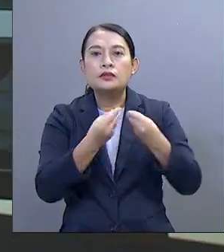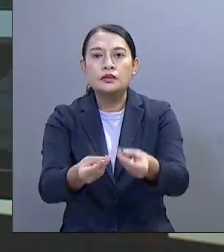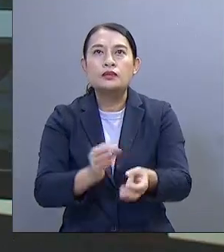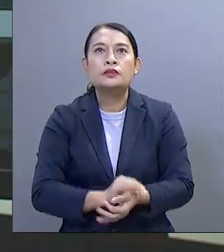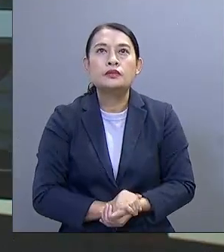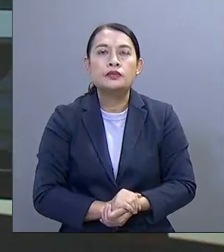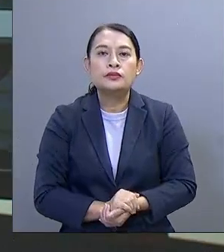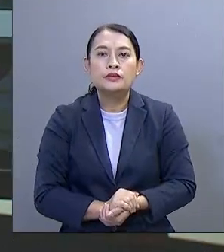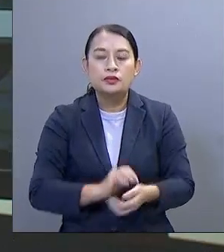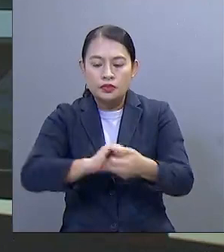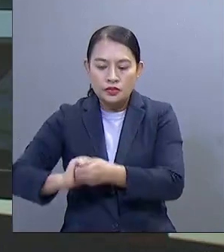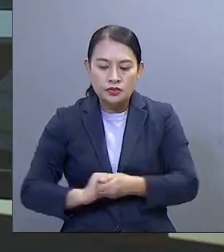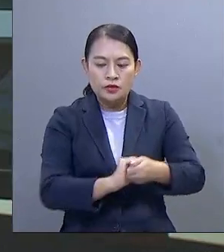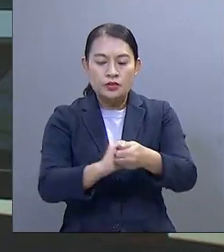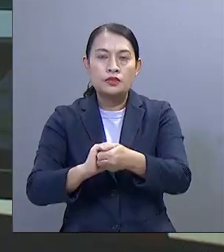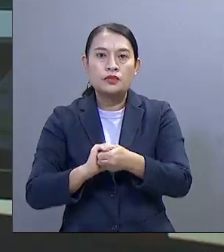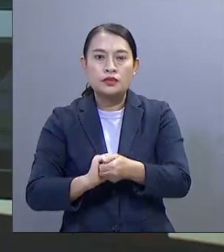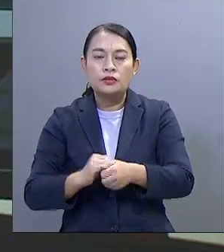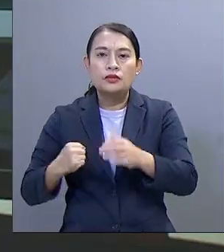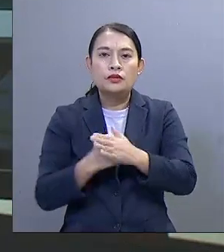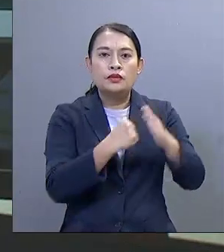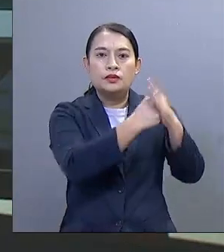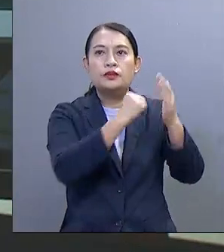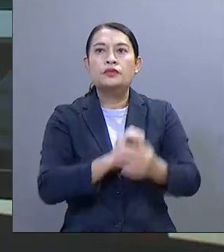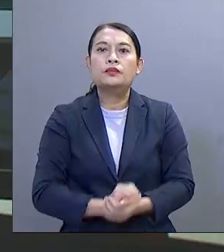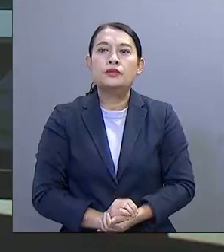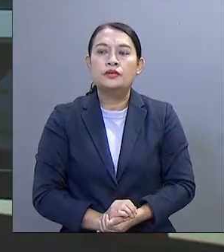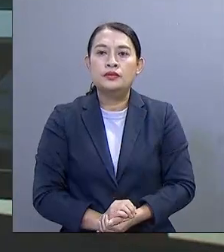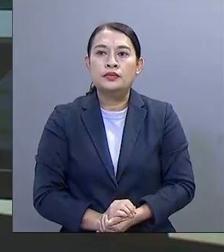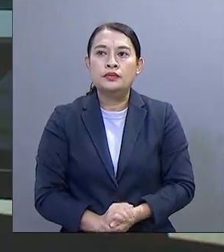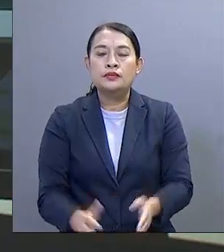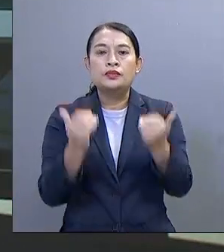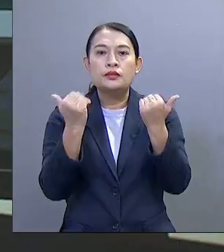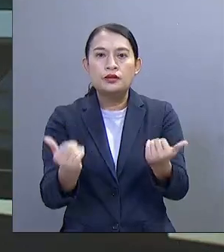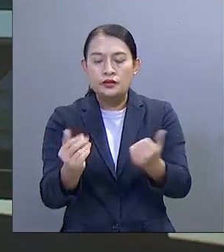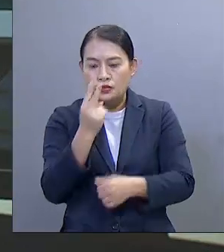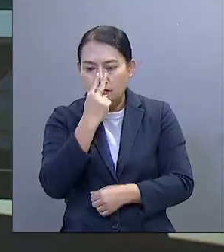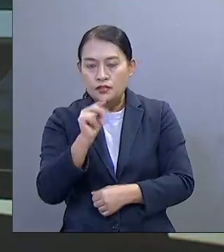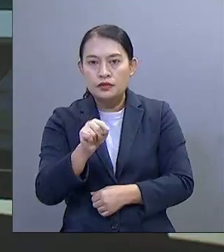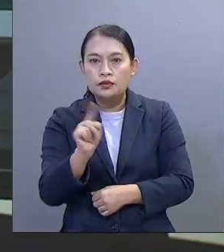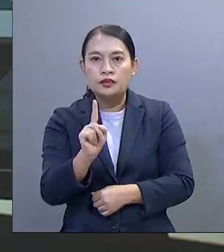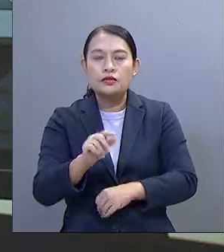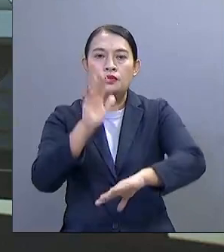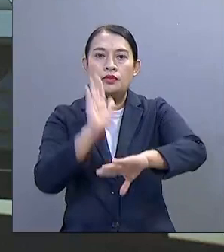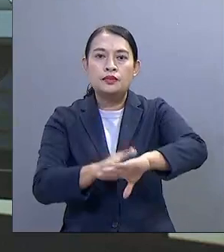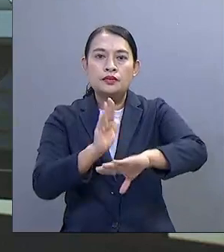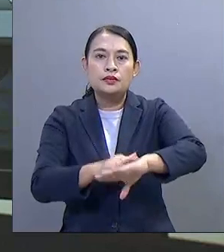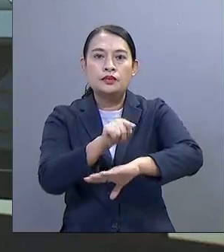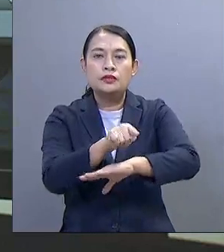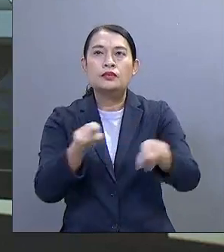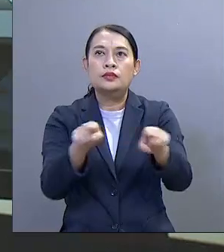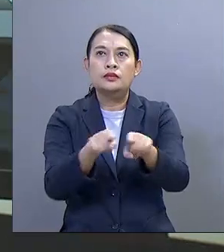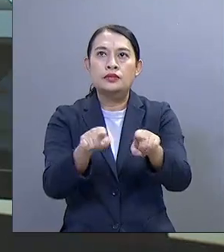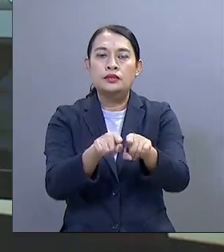ไมู้ไปกัแล้คะนะผชม่ะ อ่ละคะ ปิดท้ายกอสัเรื่องนึง อันนี้กต้องจับมือเตือนภัยไปดวยกัค่ะ